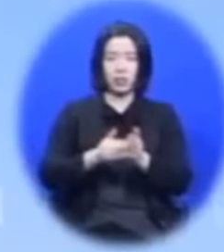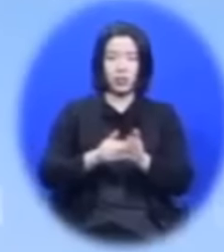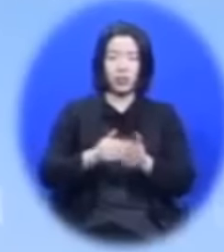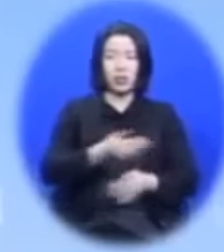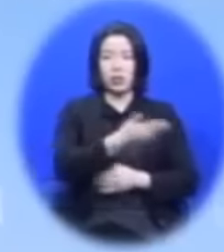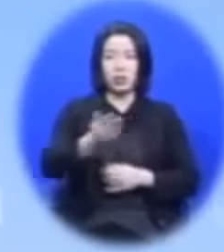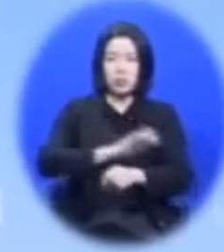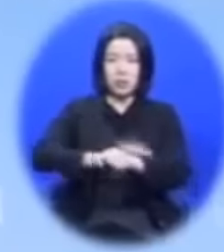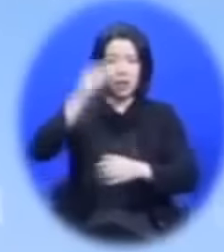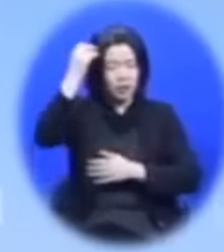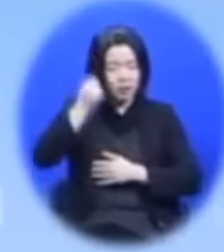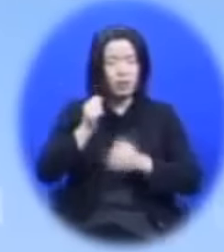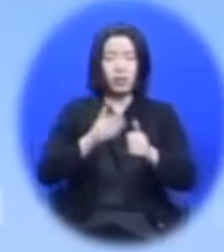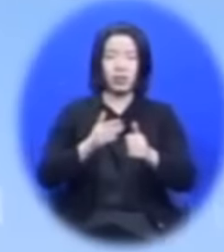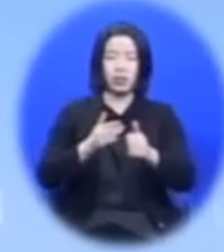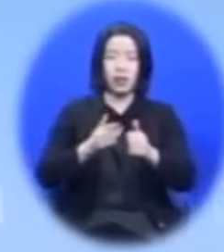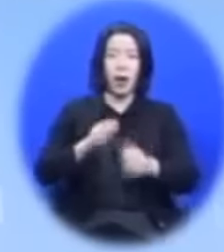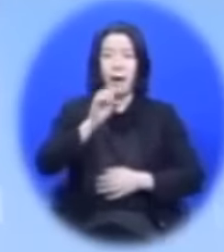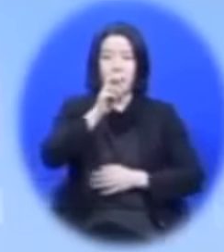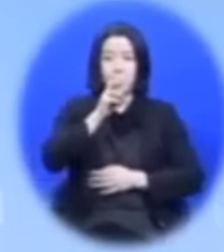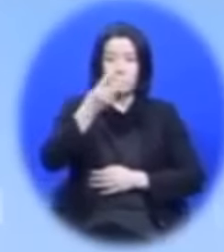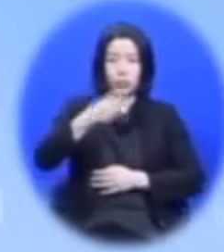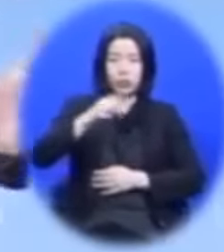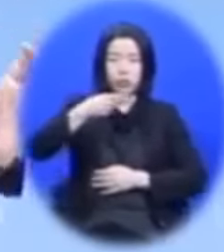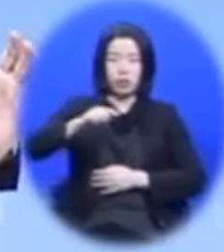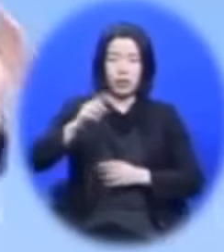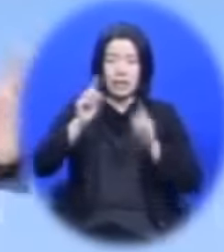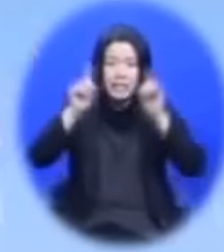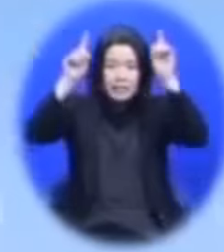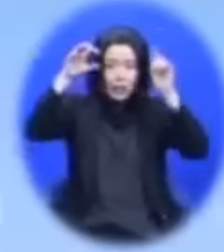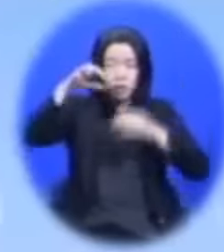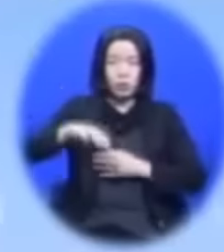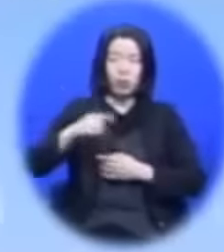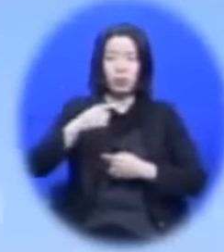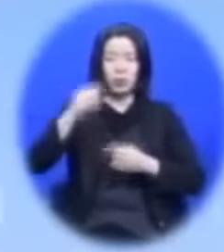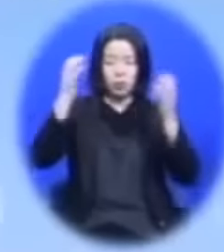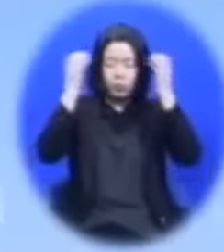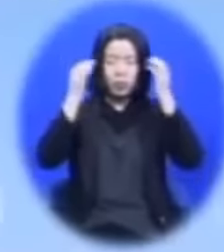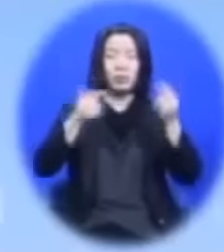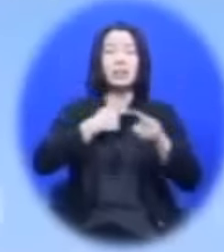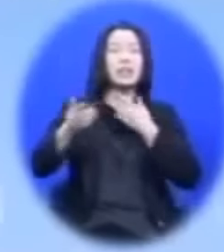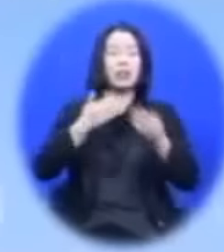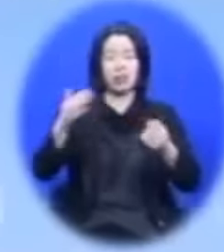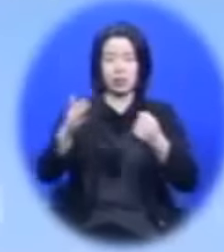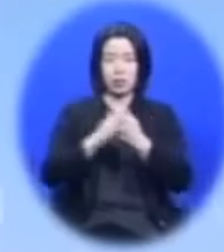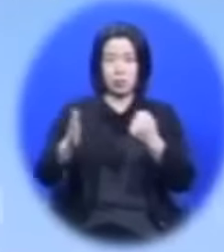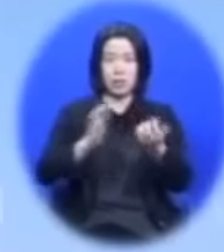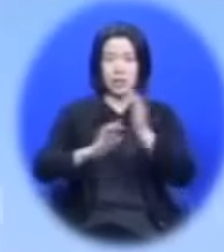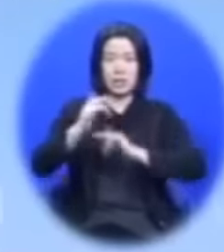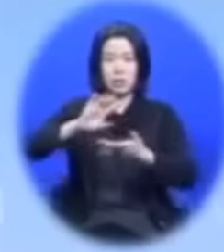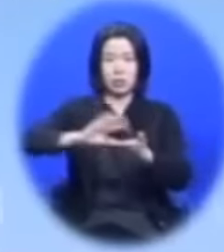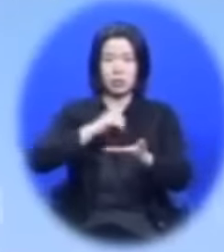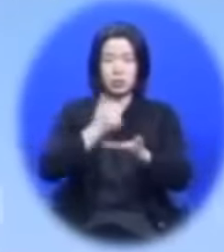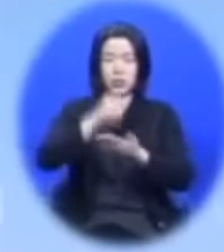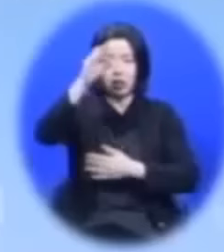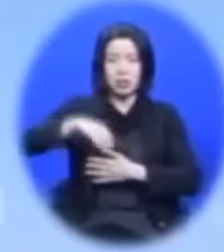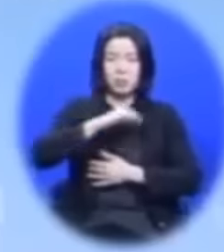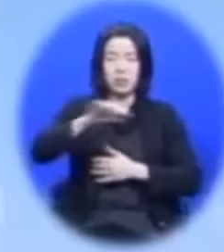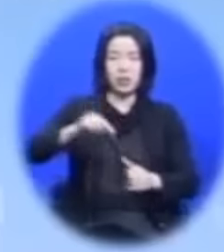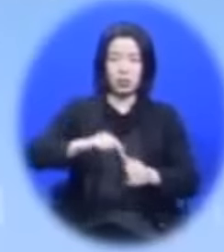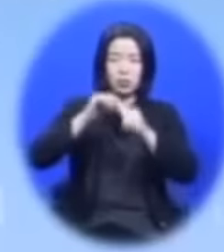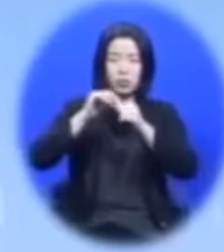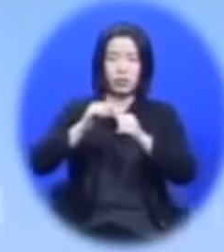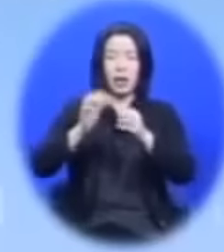잘 기억해야 됩니다. 마틴 루터가 지옥의 고통을 겪었기 때문에 예수 그리스도의 십자가의 구원이